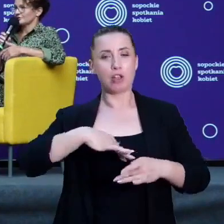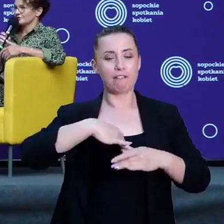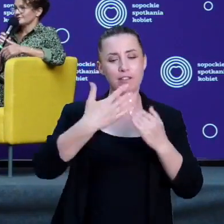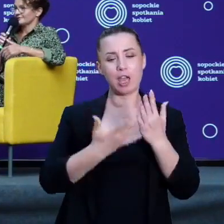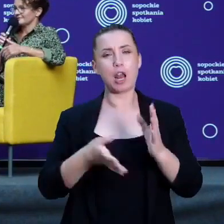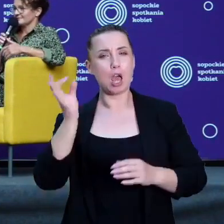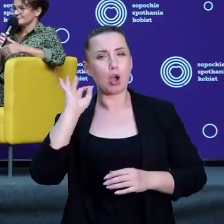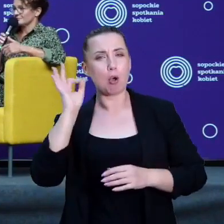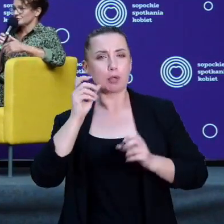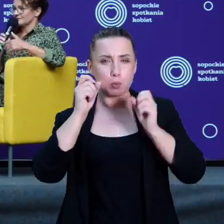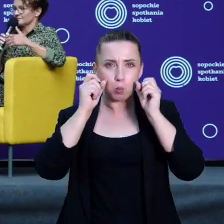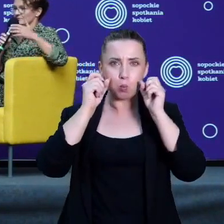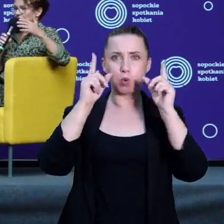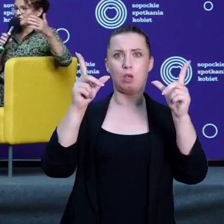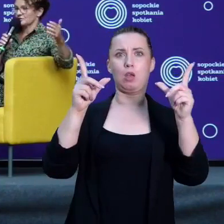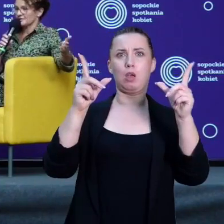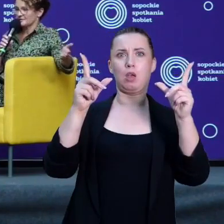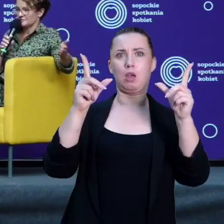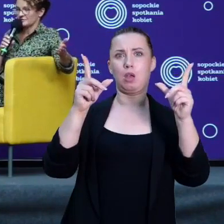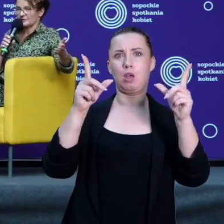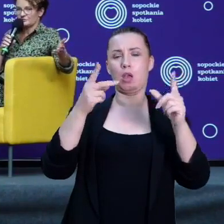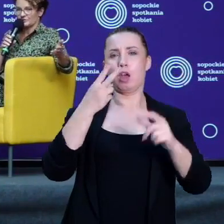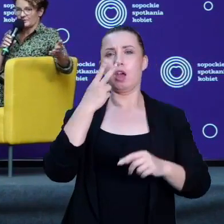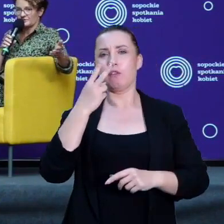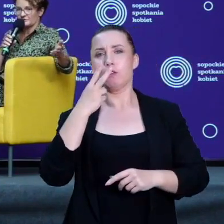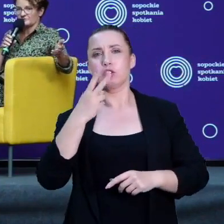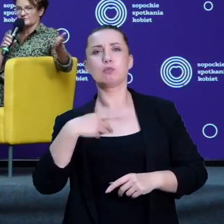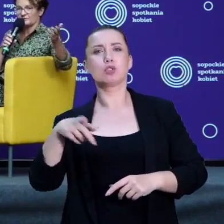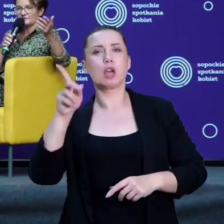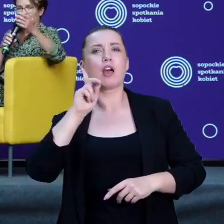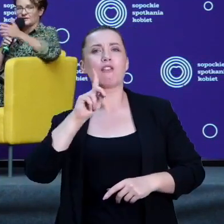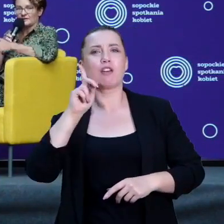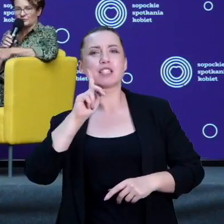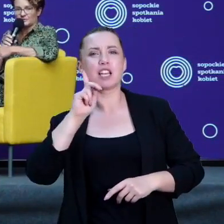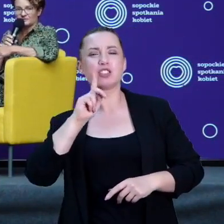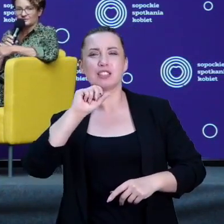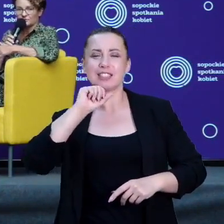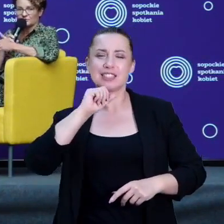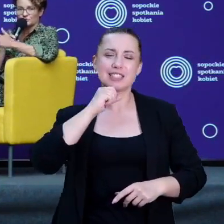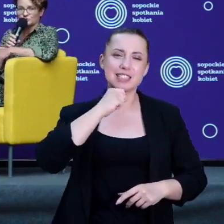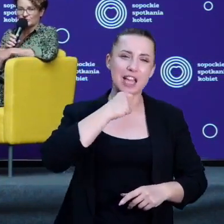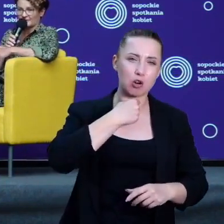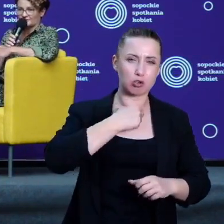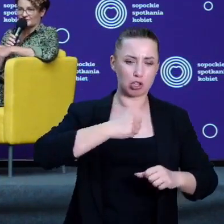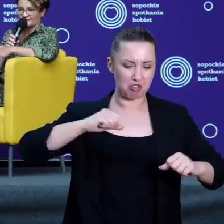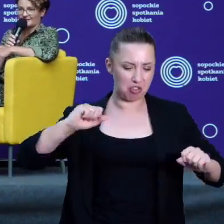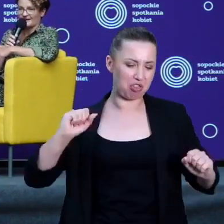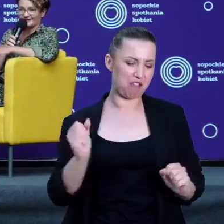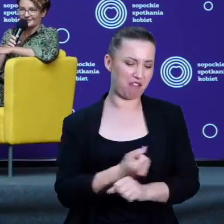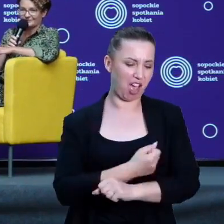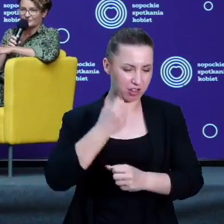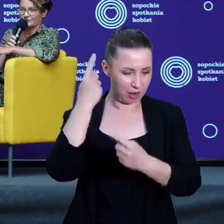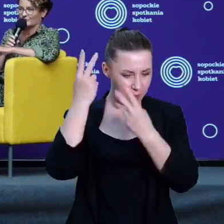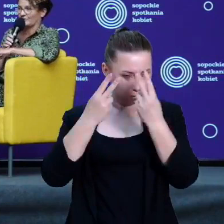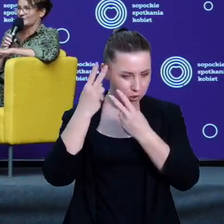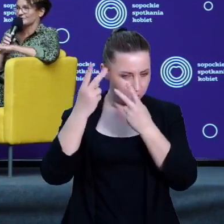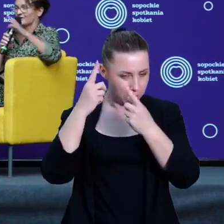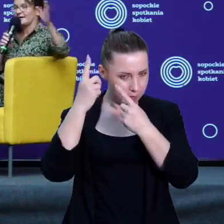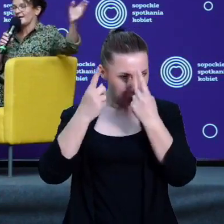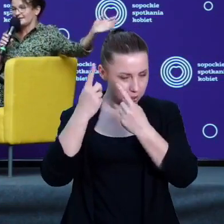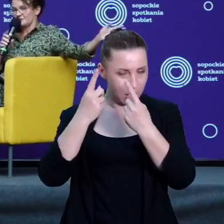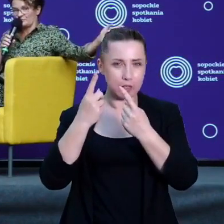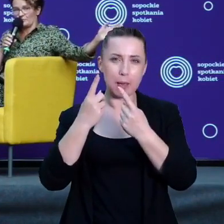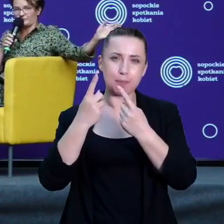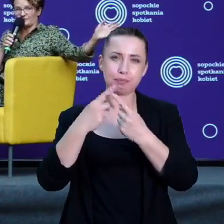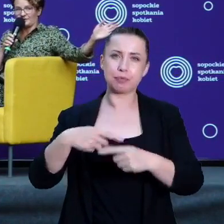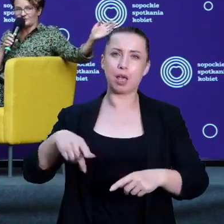Widzimy też, że mężczyźni na starość stają się bardziej konserwatywni, a kobiety stają się dużo bardziej radykalne w swoich